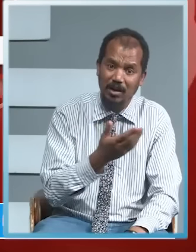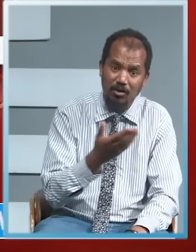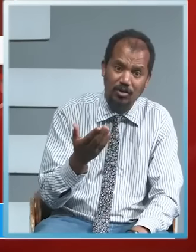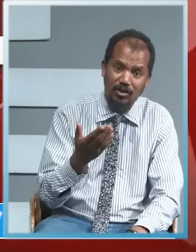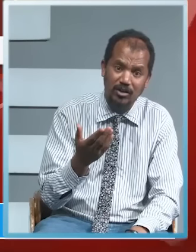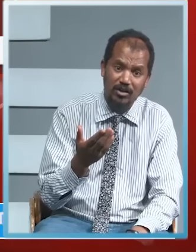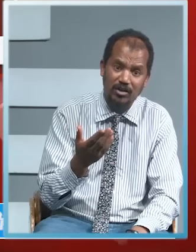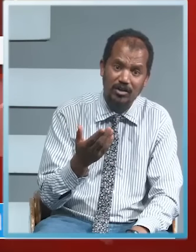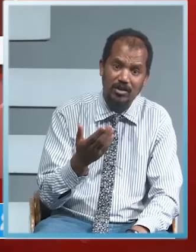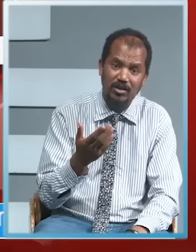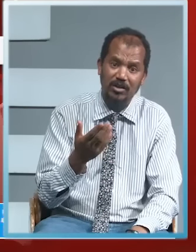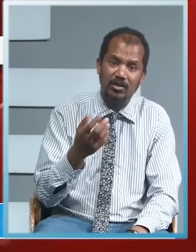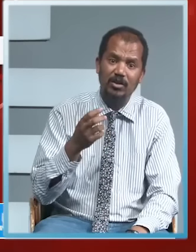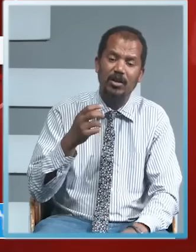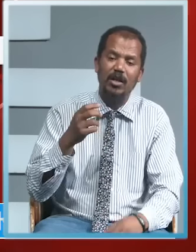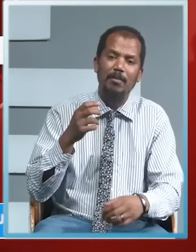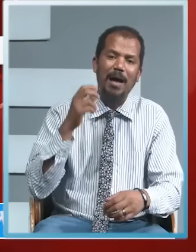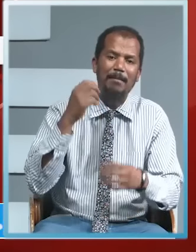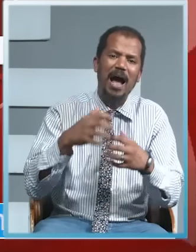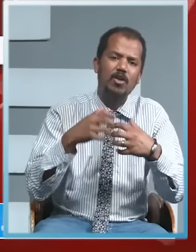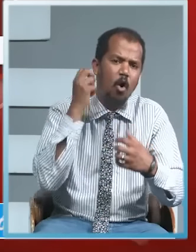ትራክተሮች፣ የወርቅ ማሽኖች